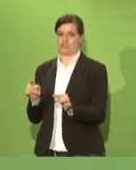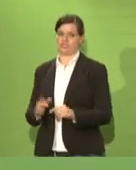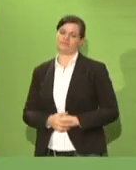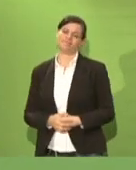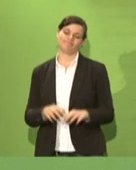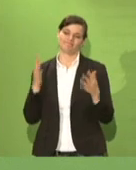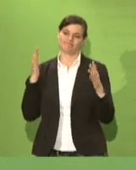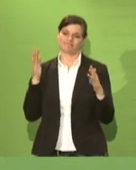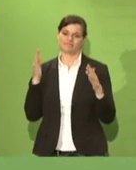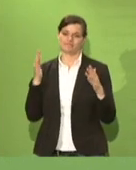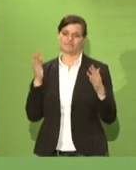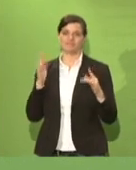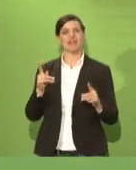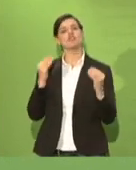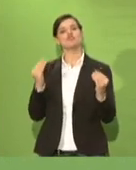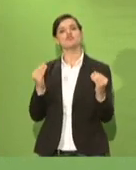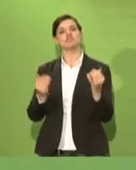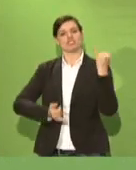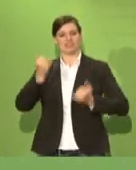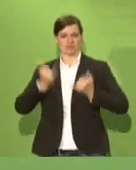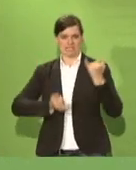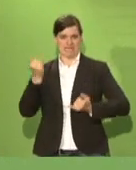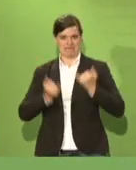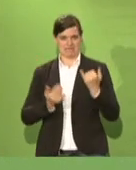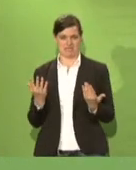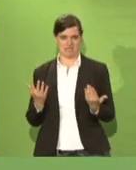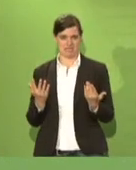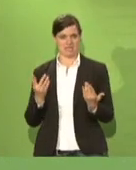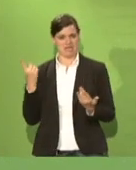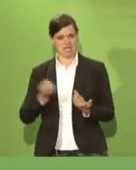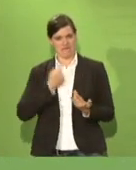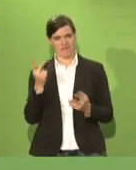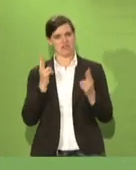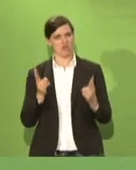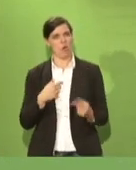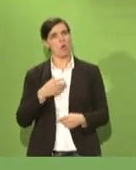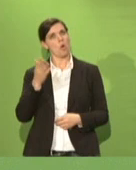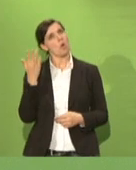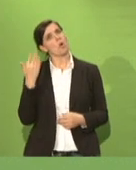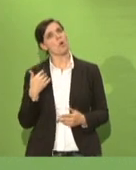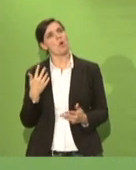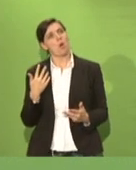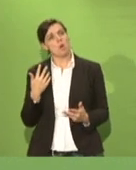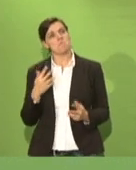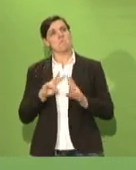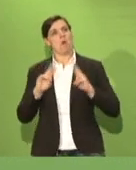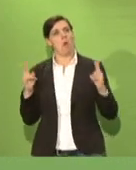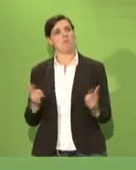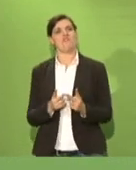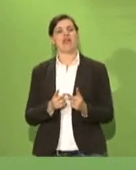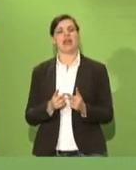Aber auch in den klassischen Industrien sind wir nicht mehr in einer Situation, wo Umwelt